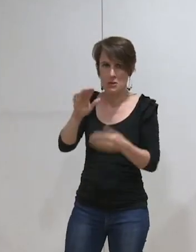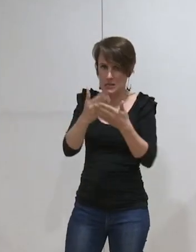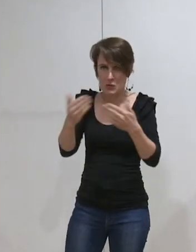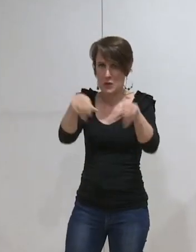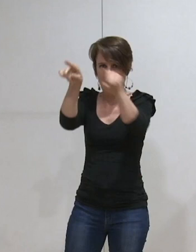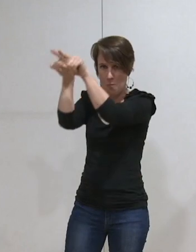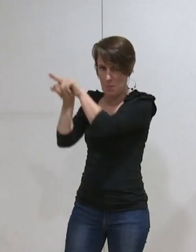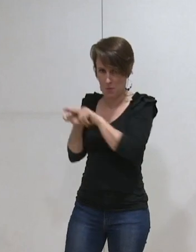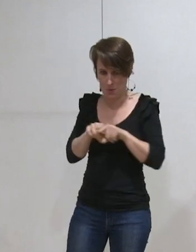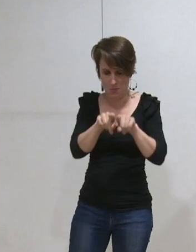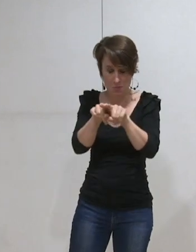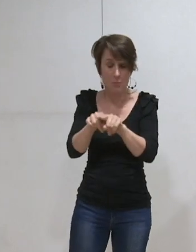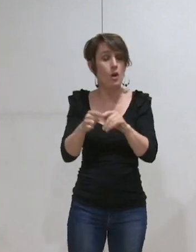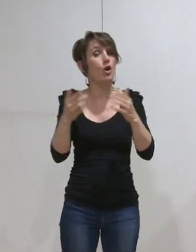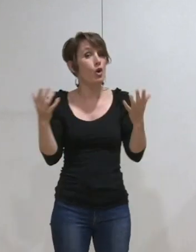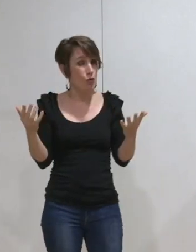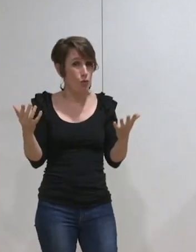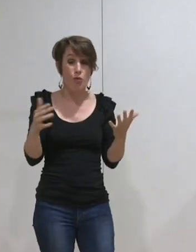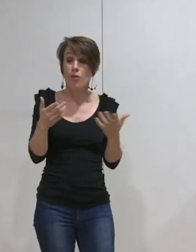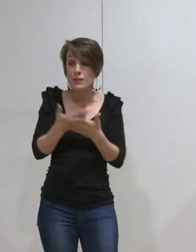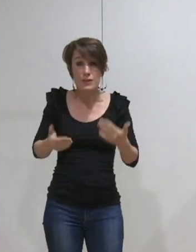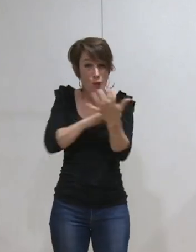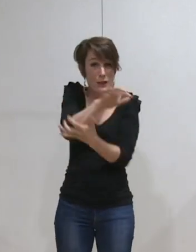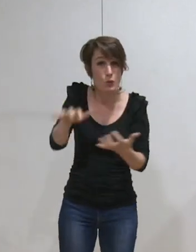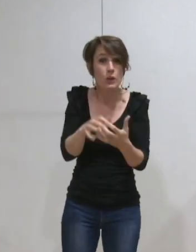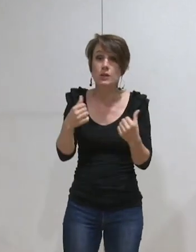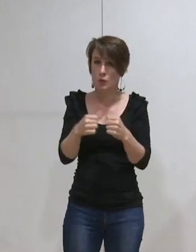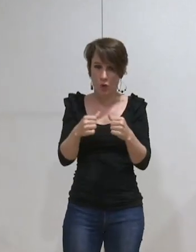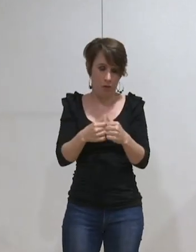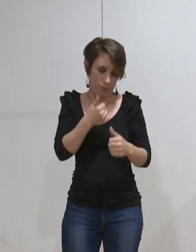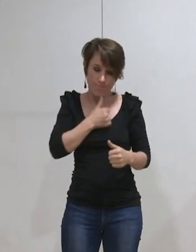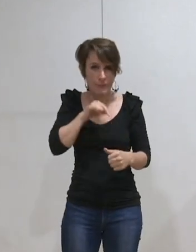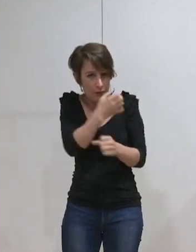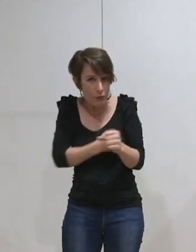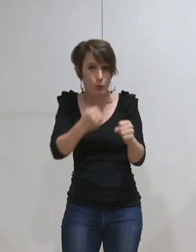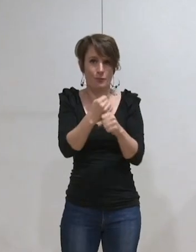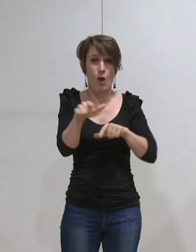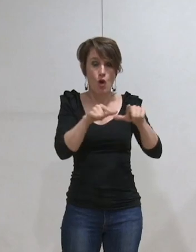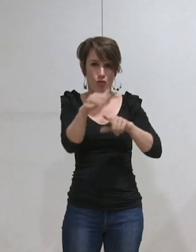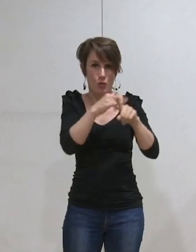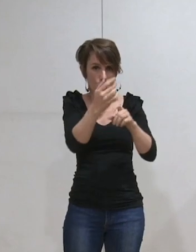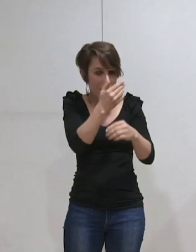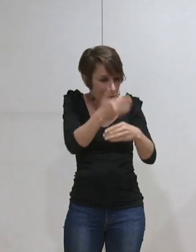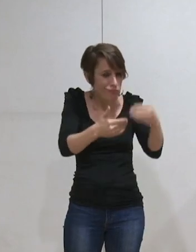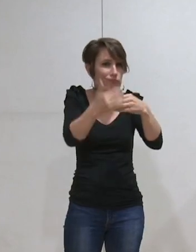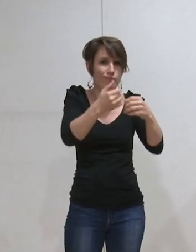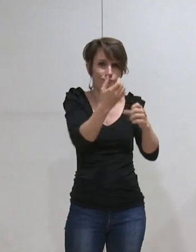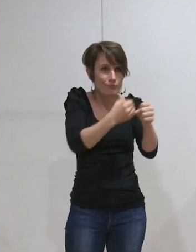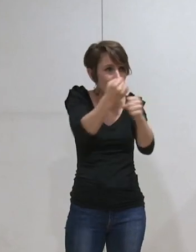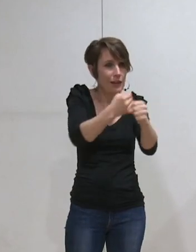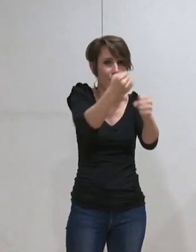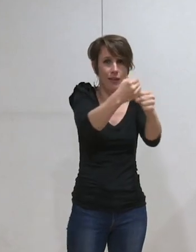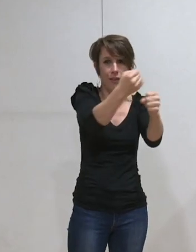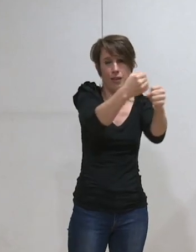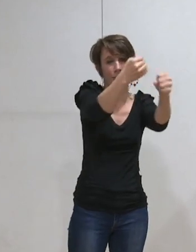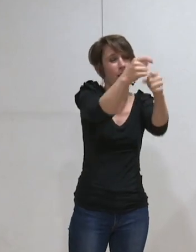logements sociaux est l'une des réponses à cette crise et c'est l'une des priorités de nos majorité que ce soit la majorité grenoblose ou la